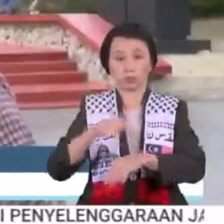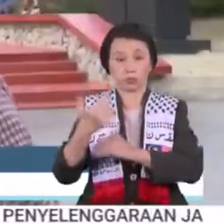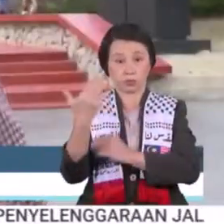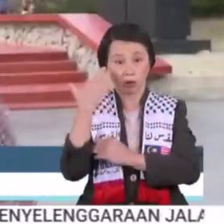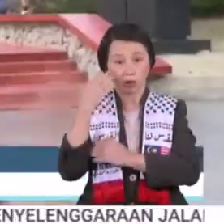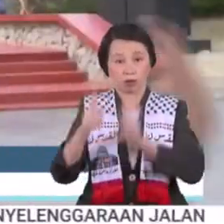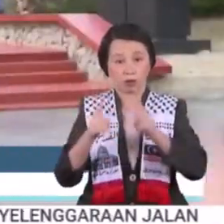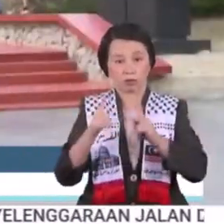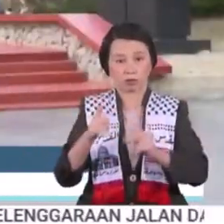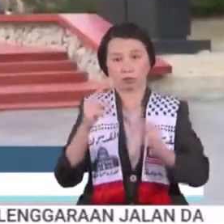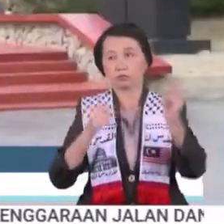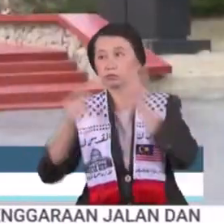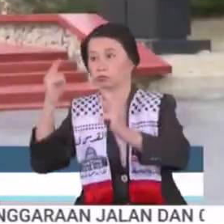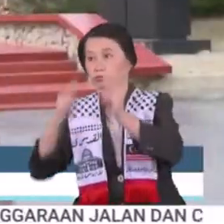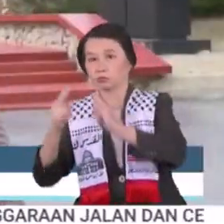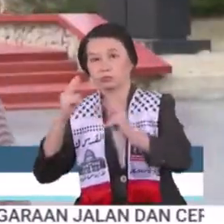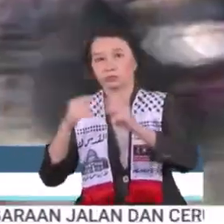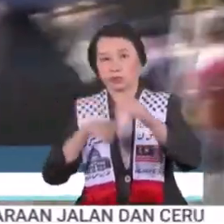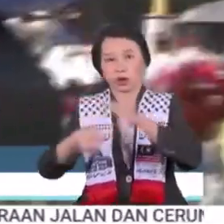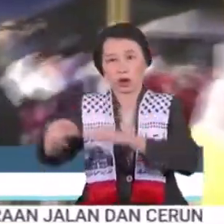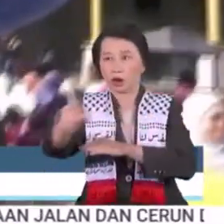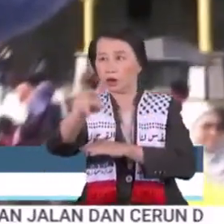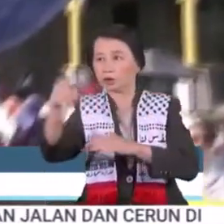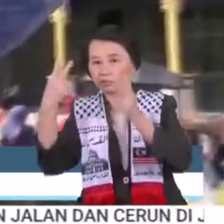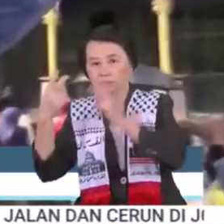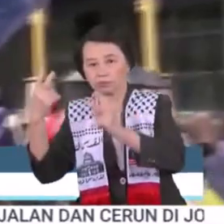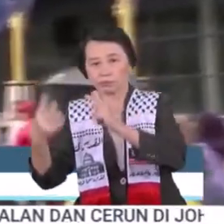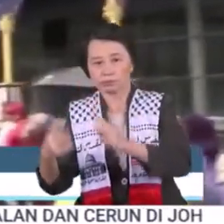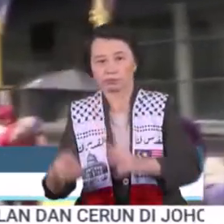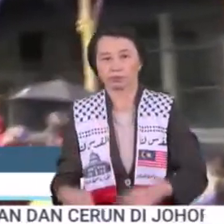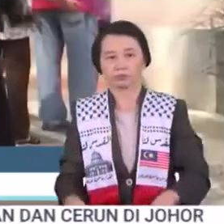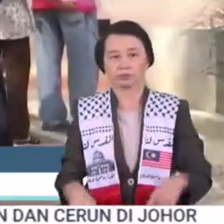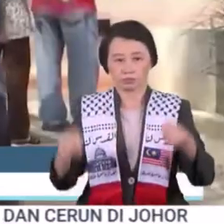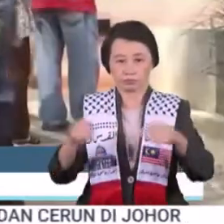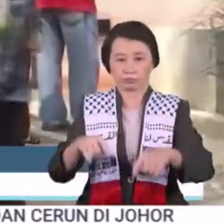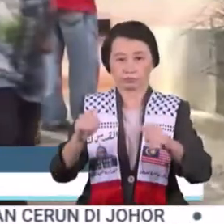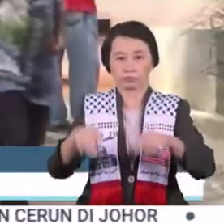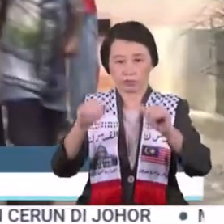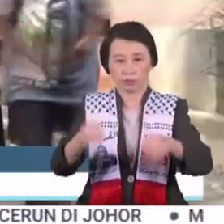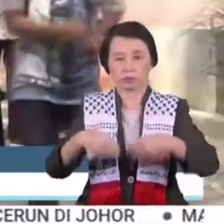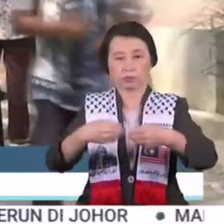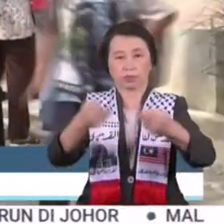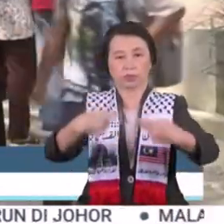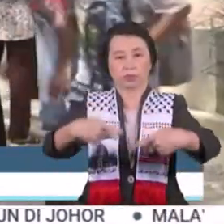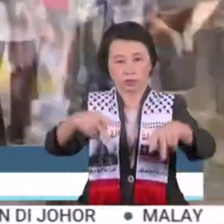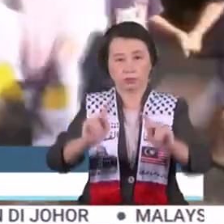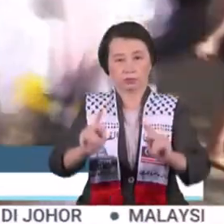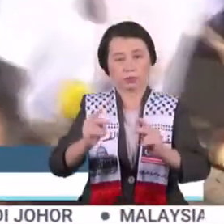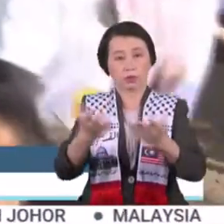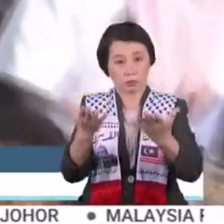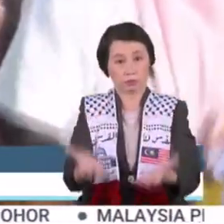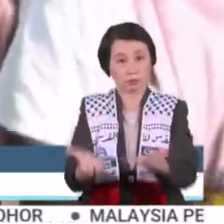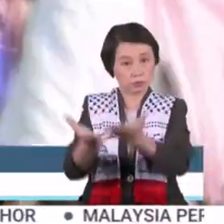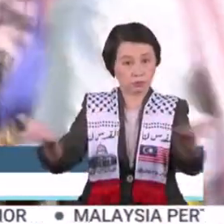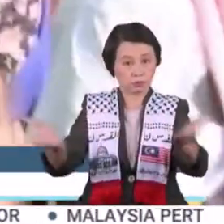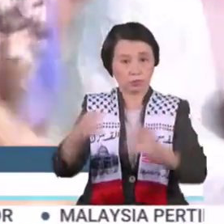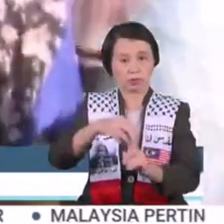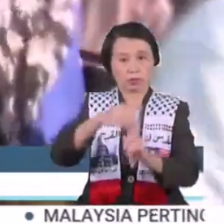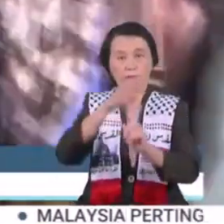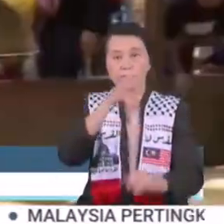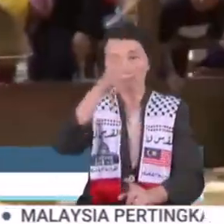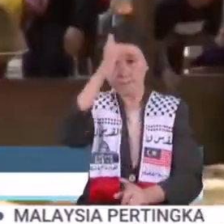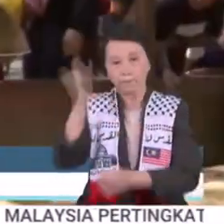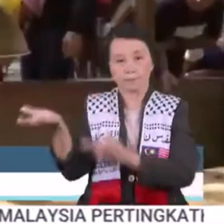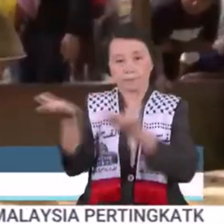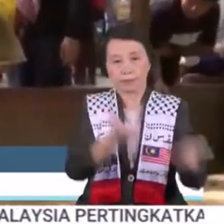berkerumun untuk masuk untuk melawat rumah-rumah kita dekat dalam ni. Inisiatif berkenaan dapat memberi peluang kepada pengunjung, terutama ibu bapa,